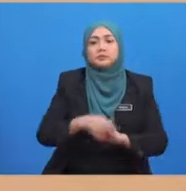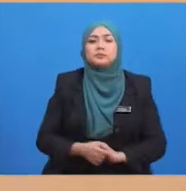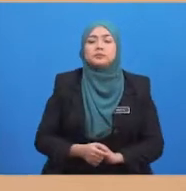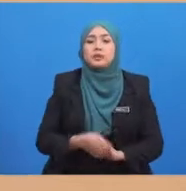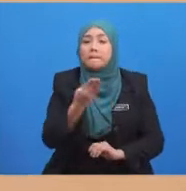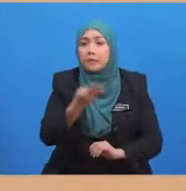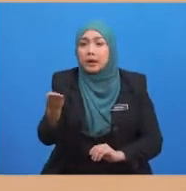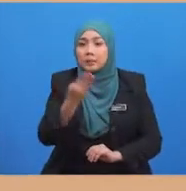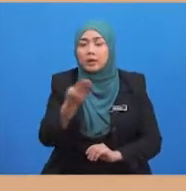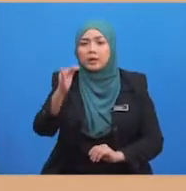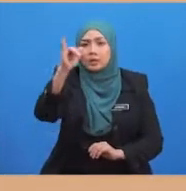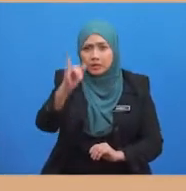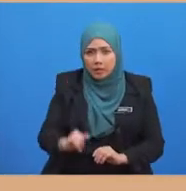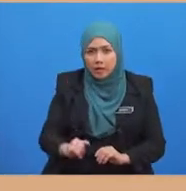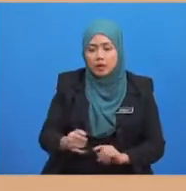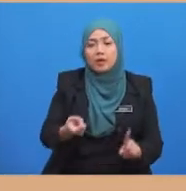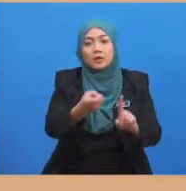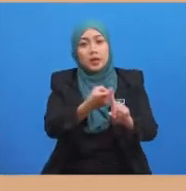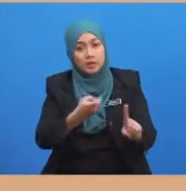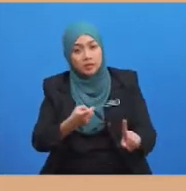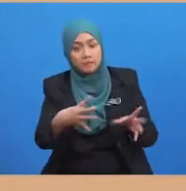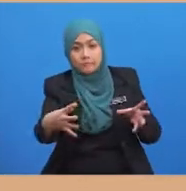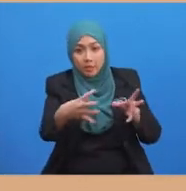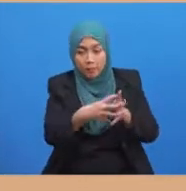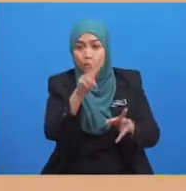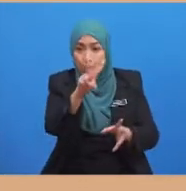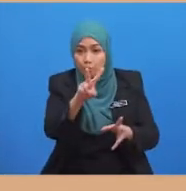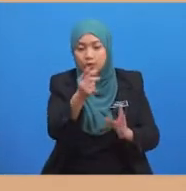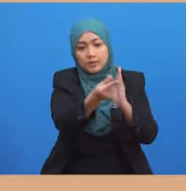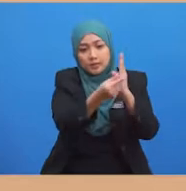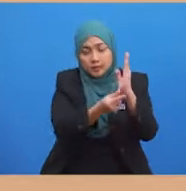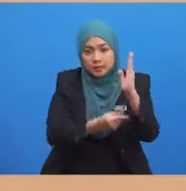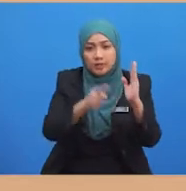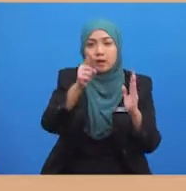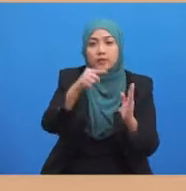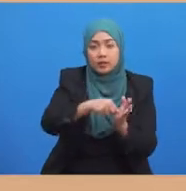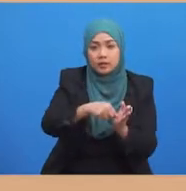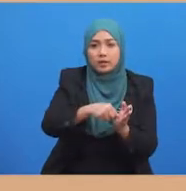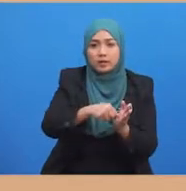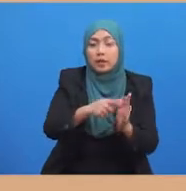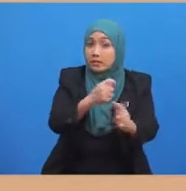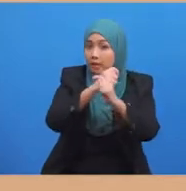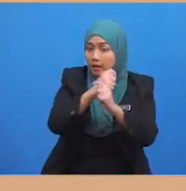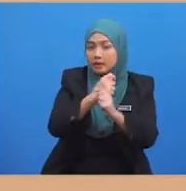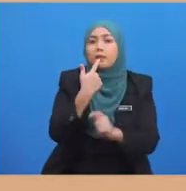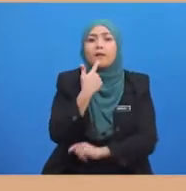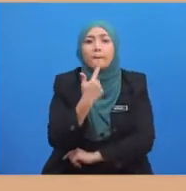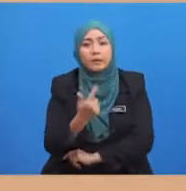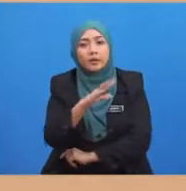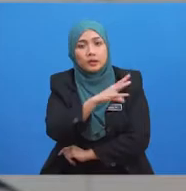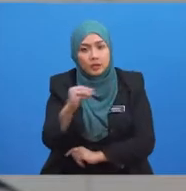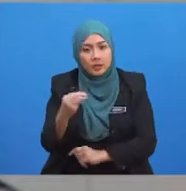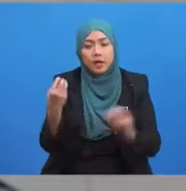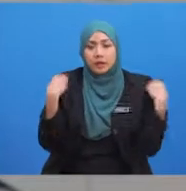bahan-bahan yang diperbuat daripada kombinasi dua getah ini lebih tahan lama dan